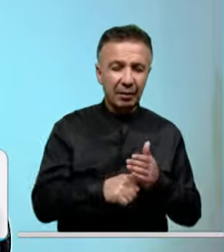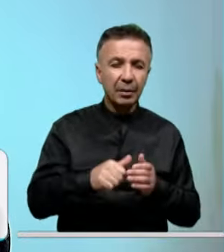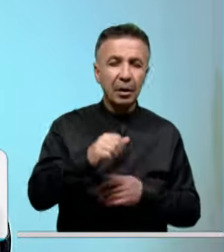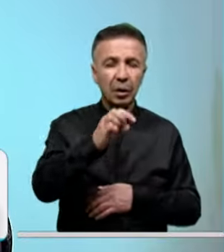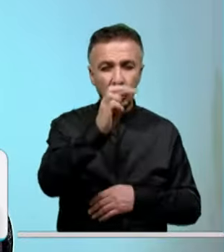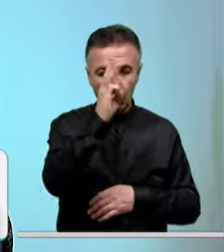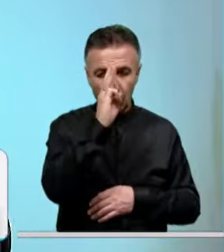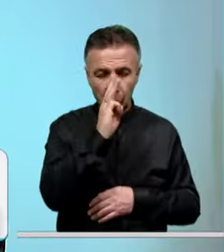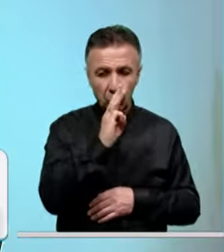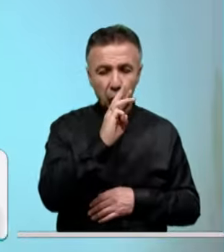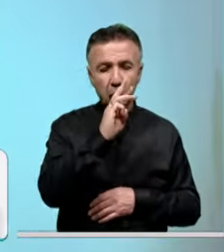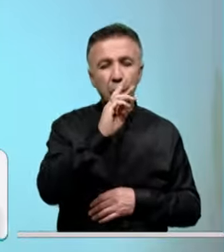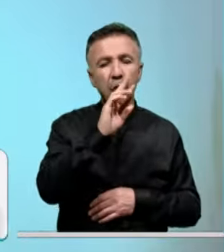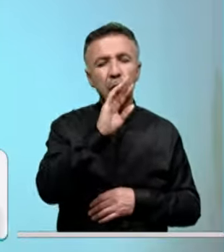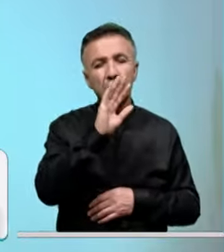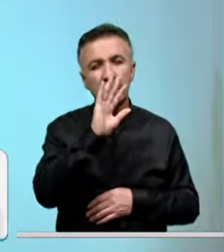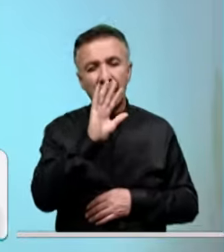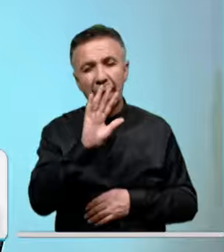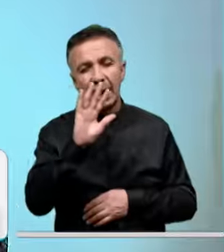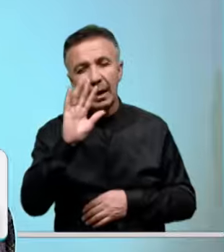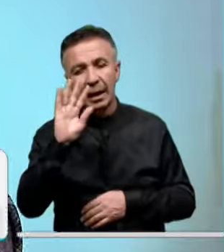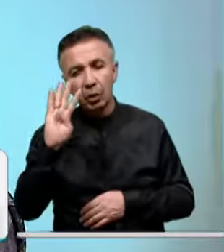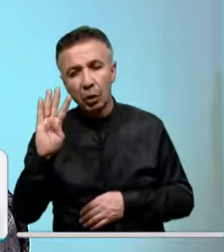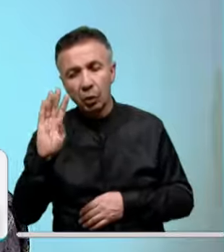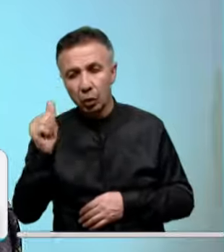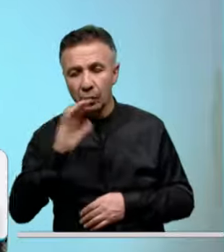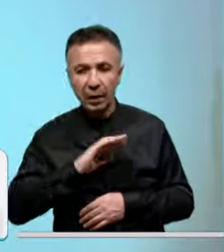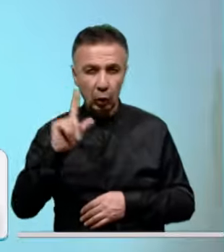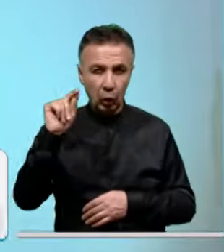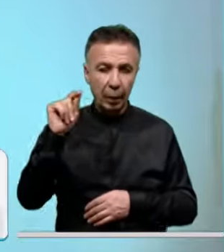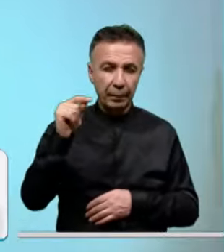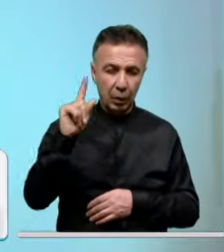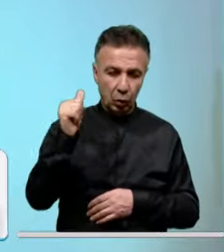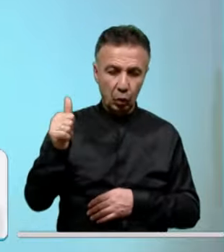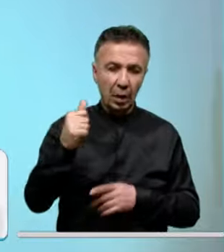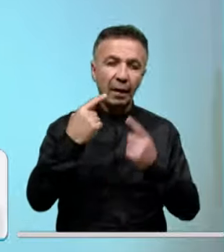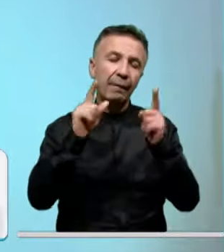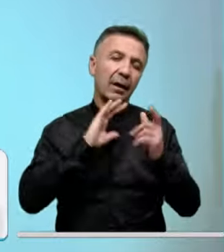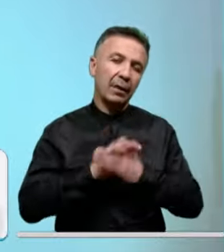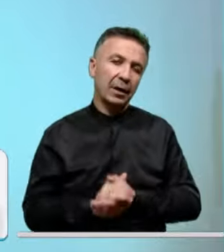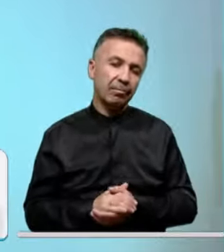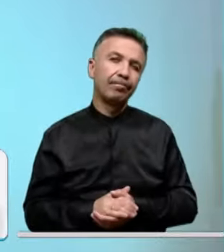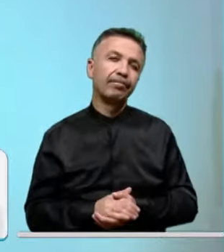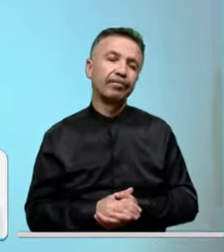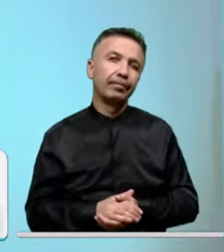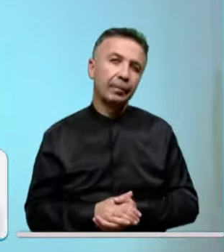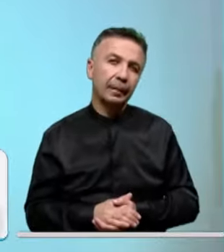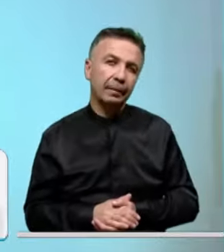gün sürüyor. 11 günlük bir fark. 11 günlük bir fark var. Dolayısıyla bazen öyle ucu ucuna şeyler oluyor.